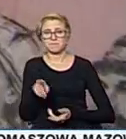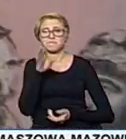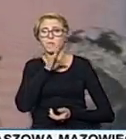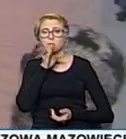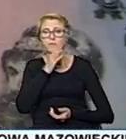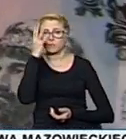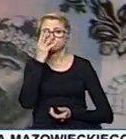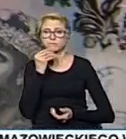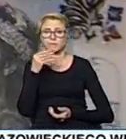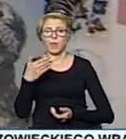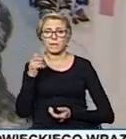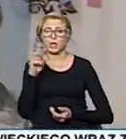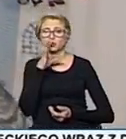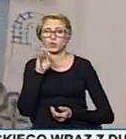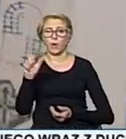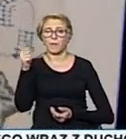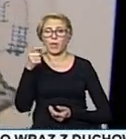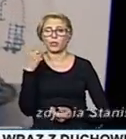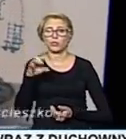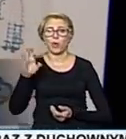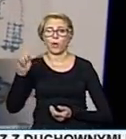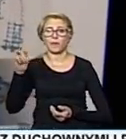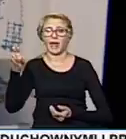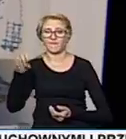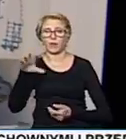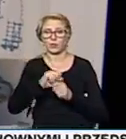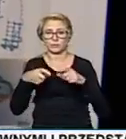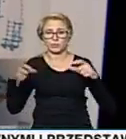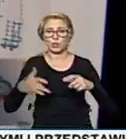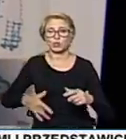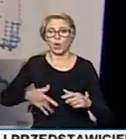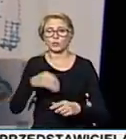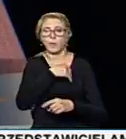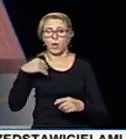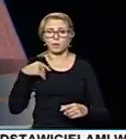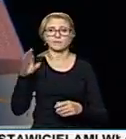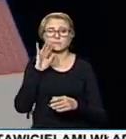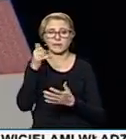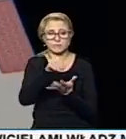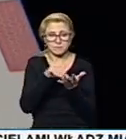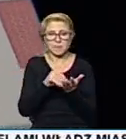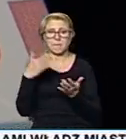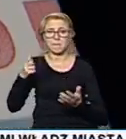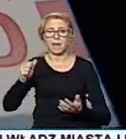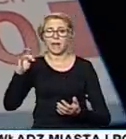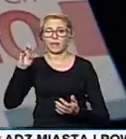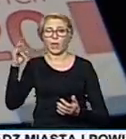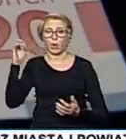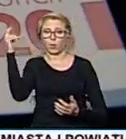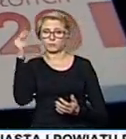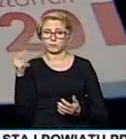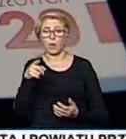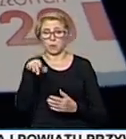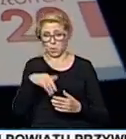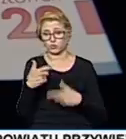Podobizny Mieszka I i Dobrawy zaczerpnięto z pocztu królów i książąt polskich według Jana Matejki. Banknot może służyć jako środek